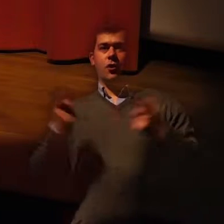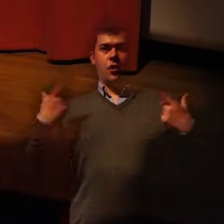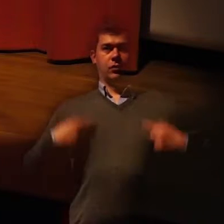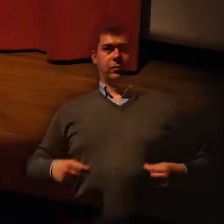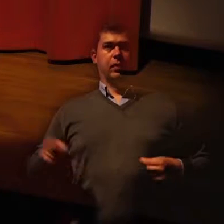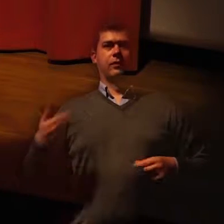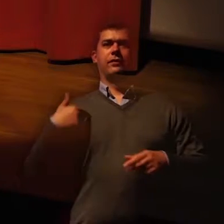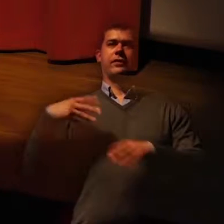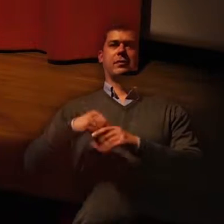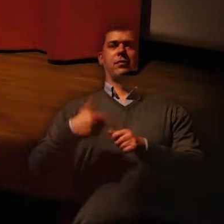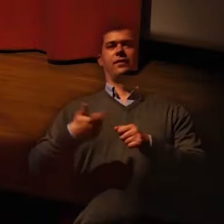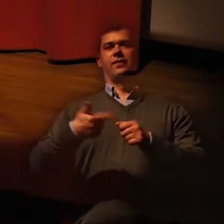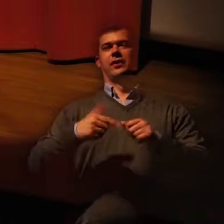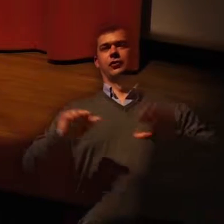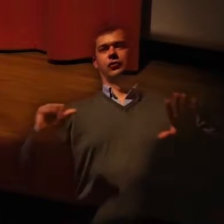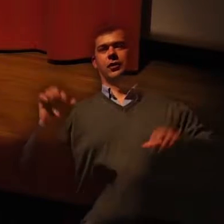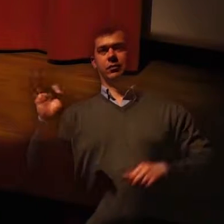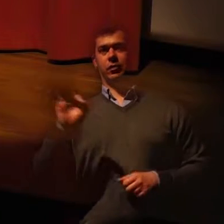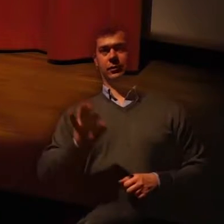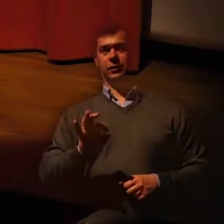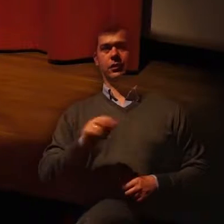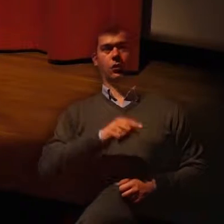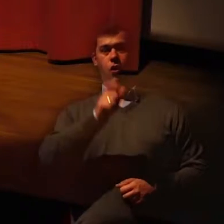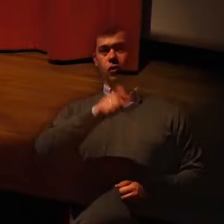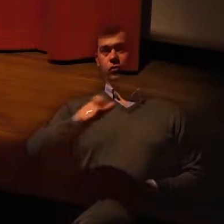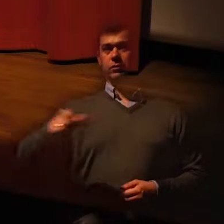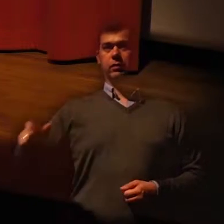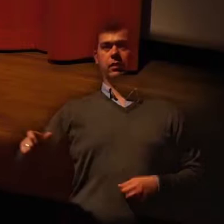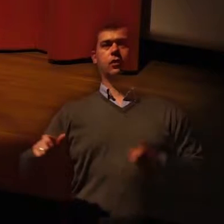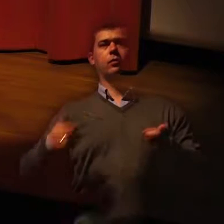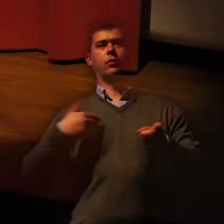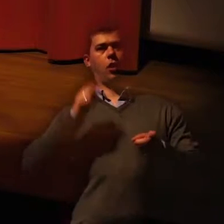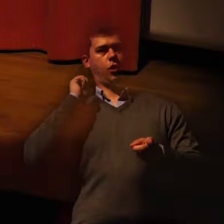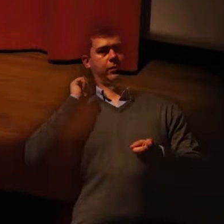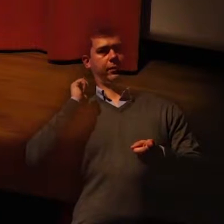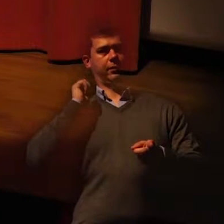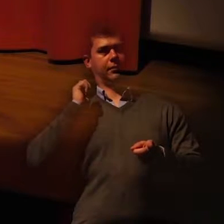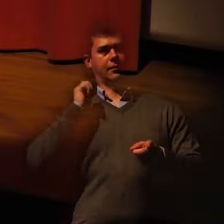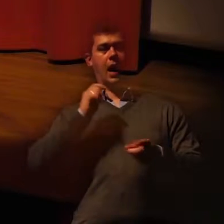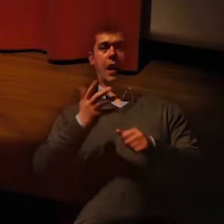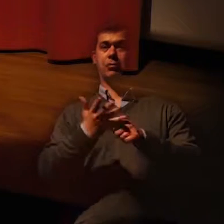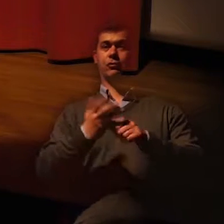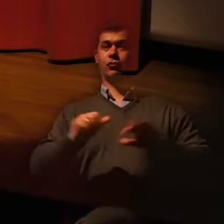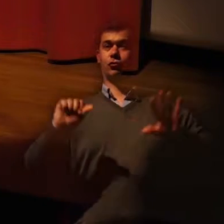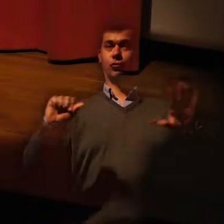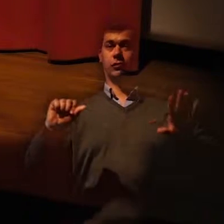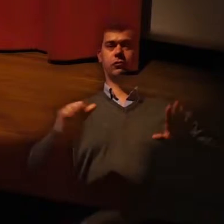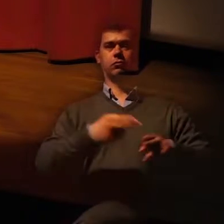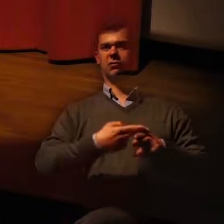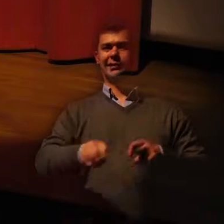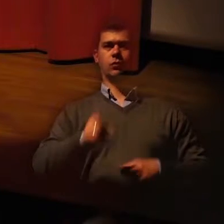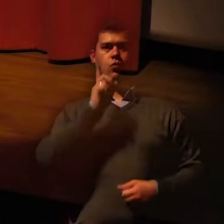26 proc tylko postaci to są postacie samych kobiet 56 samych